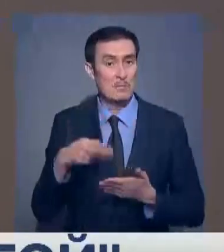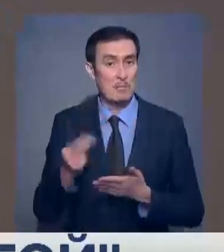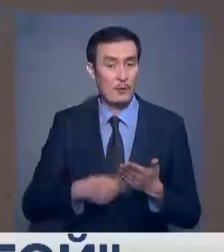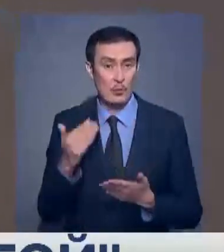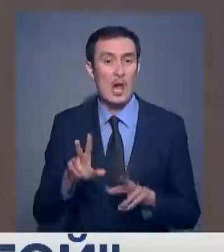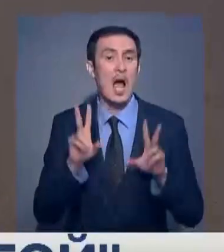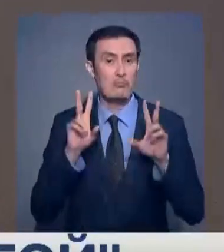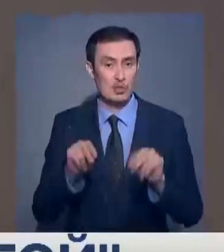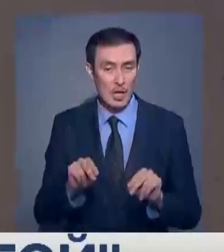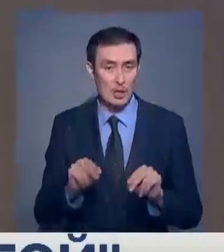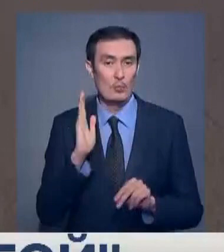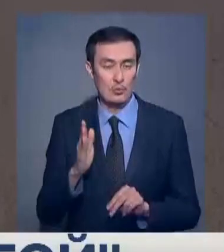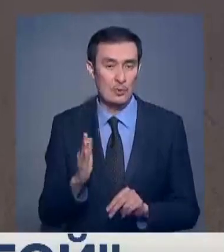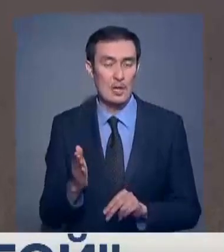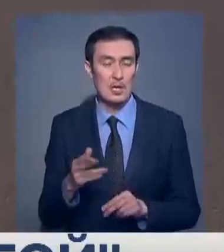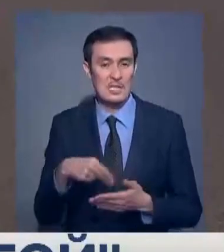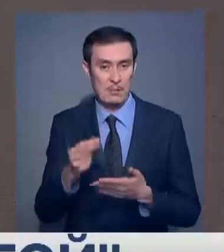он обещает